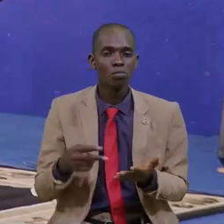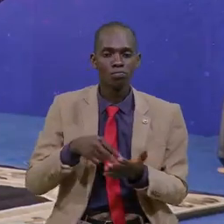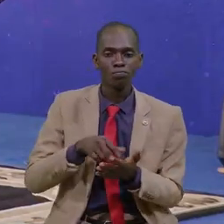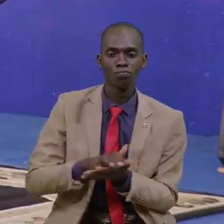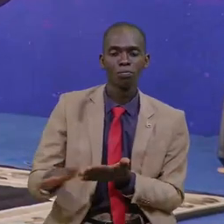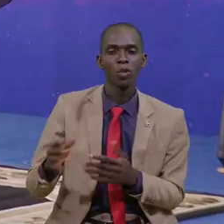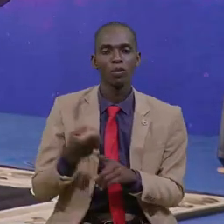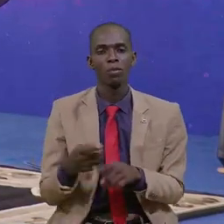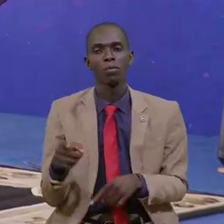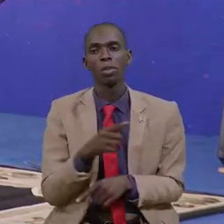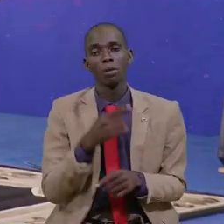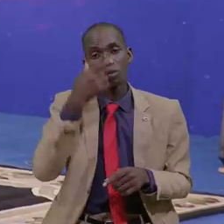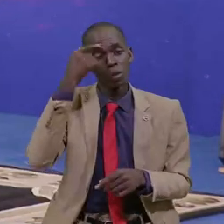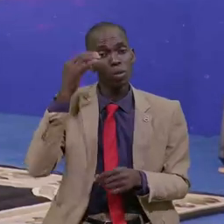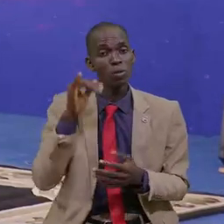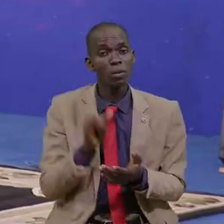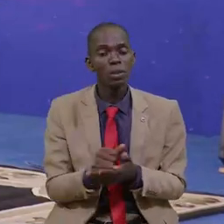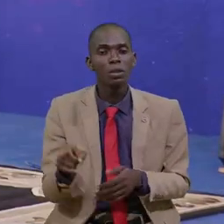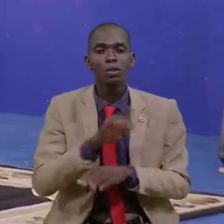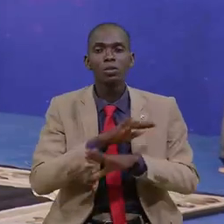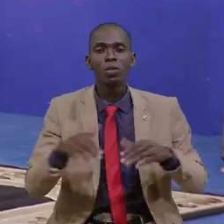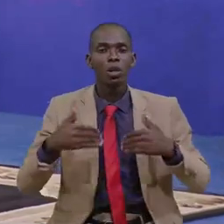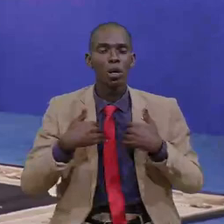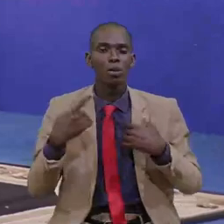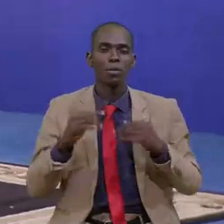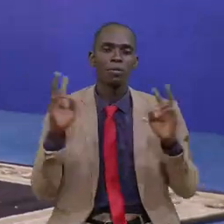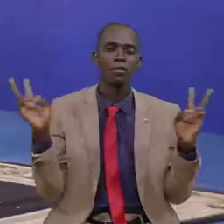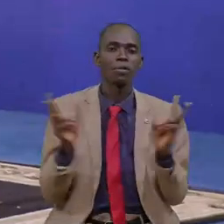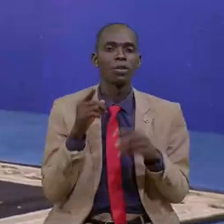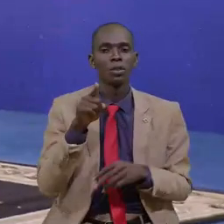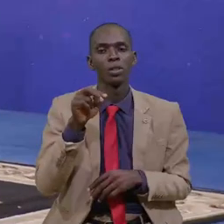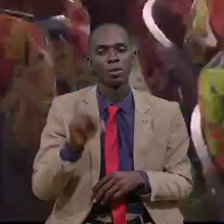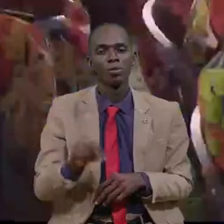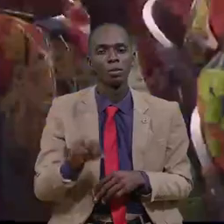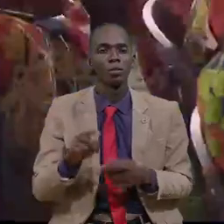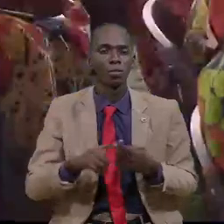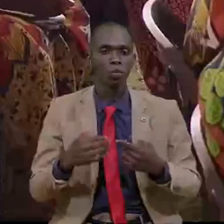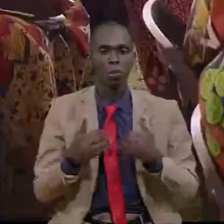d'eux. Et pour cela donc, ils n'ont pas la victoire qu'ils devraient avoir.